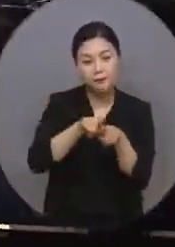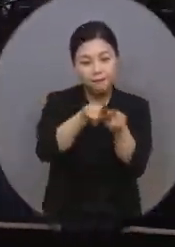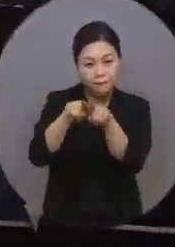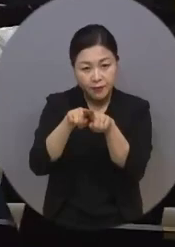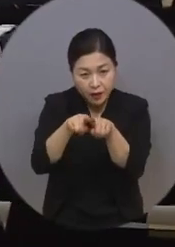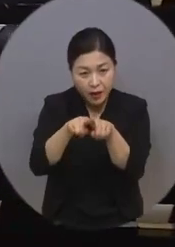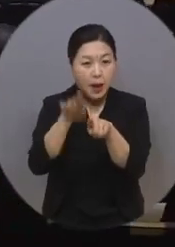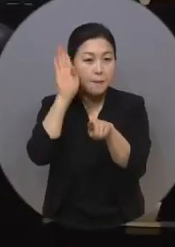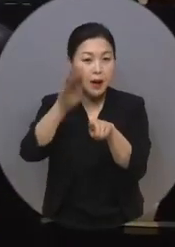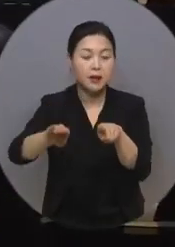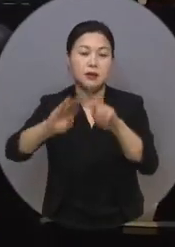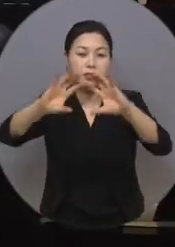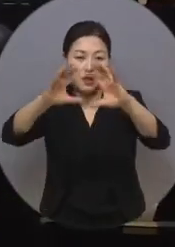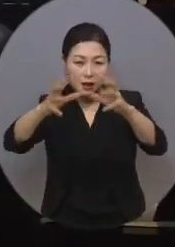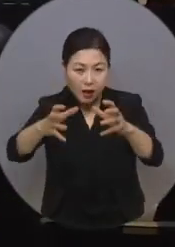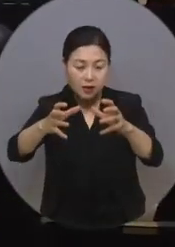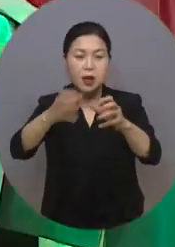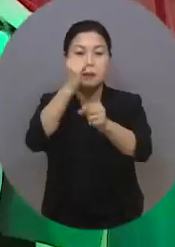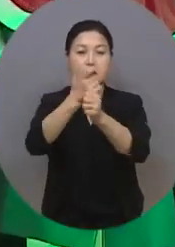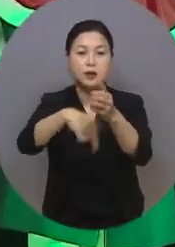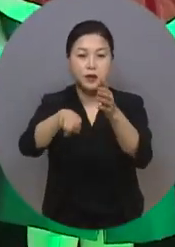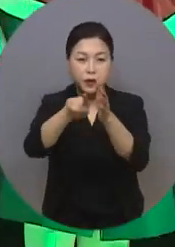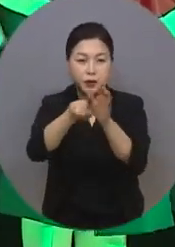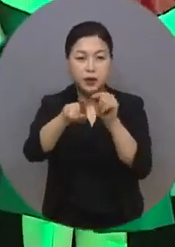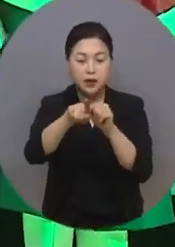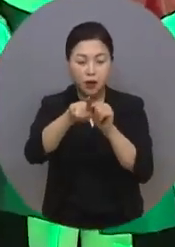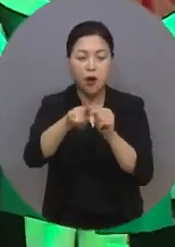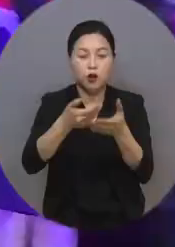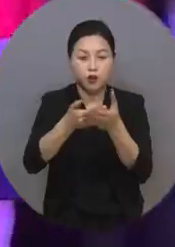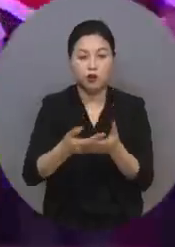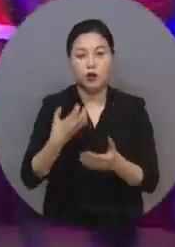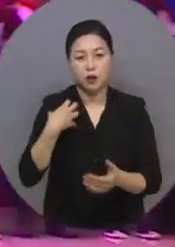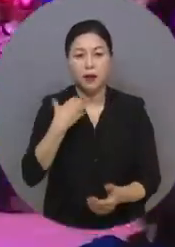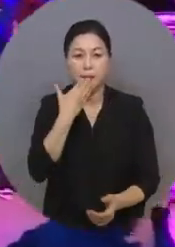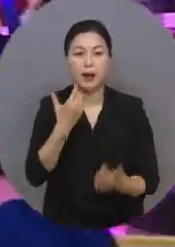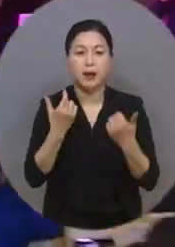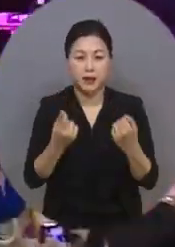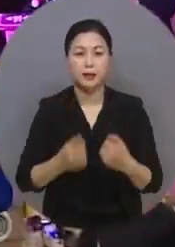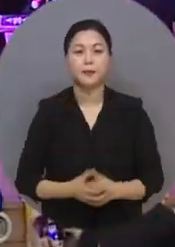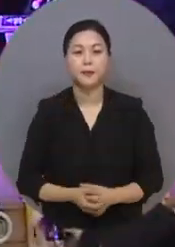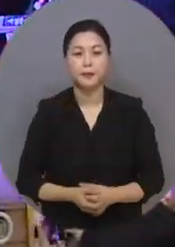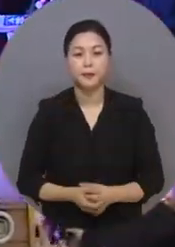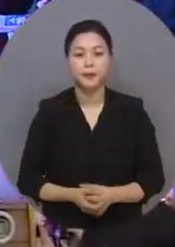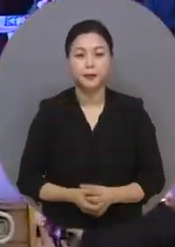밝은 세상을 위한 마중물이 될 예정입니다. 복지TV 뉴스 박순종입니다.